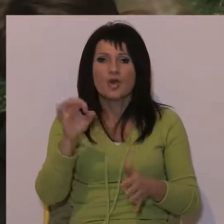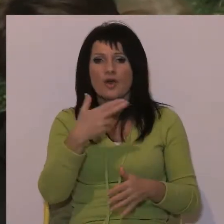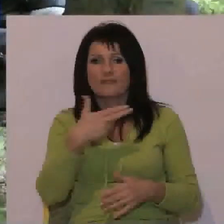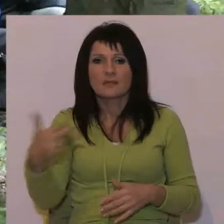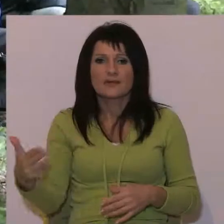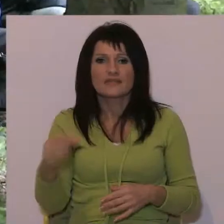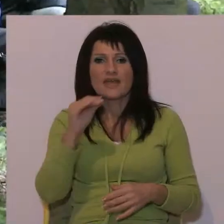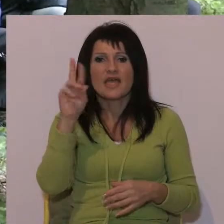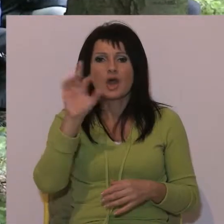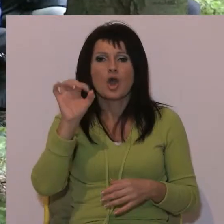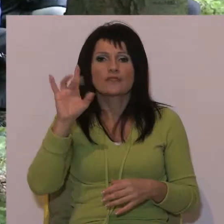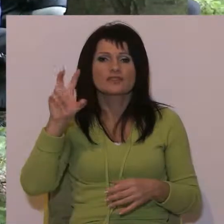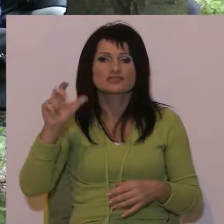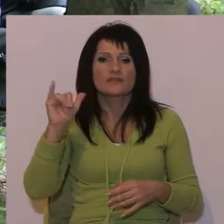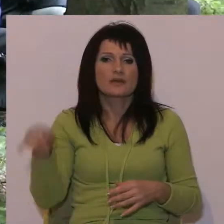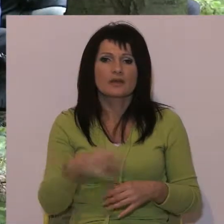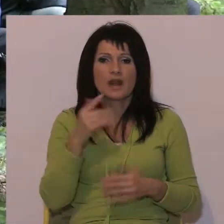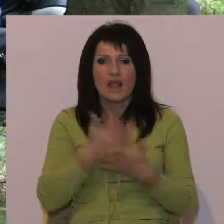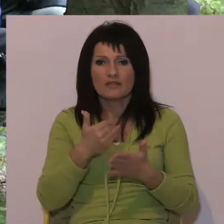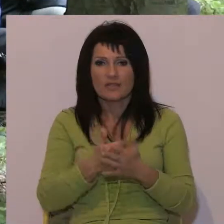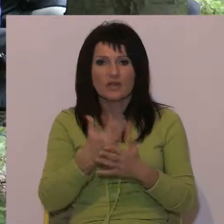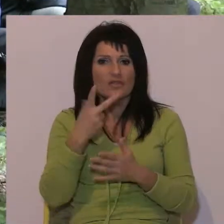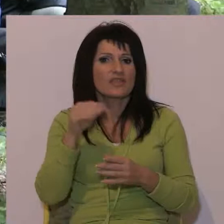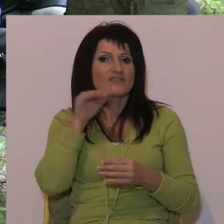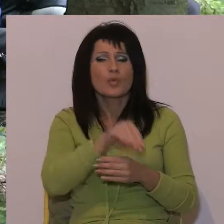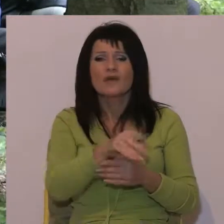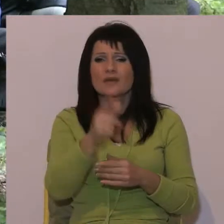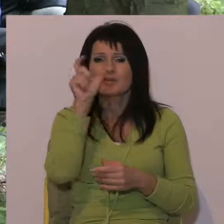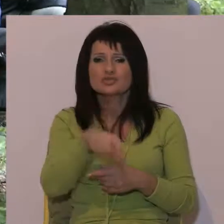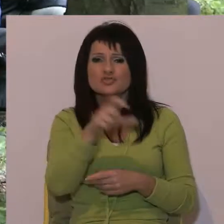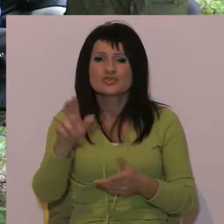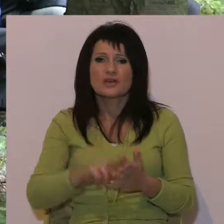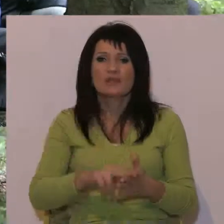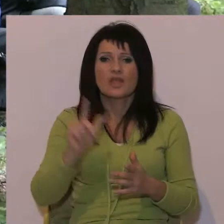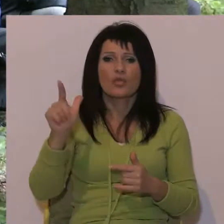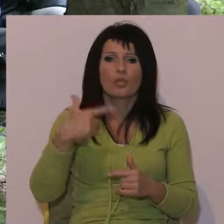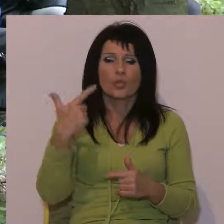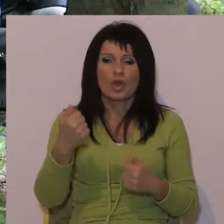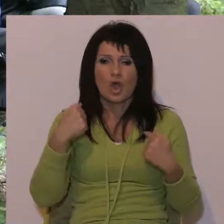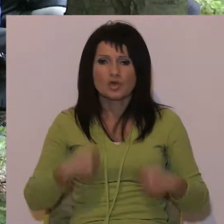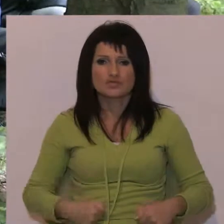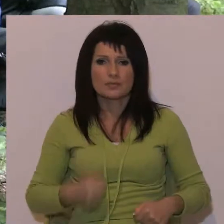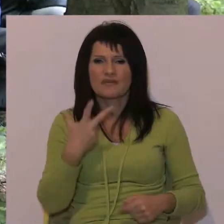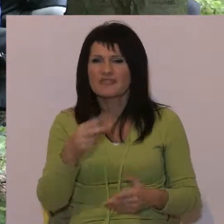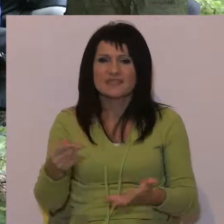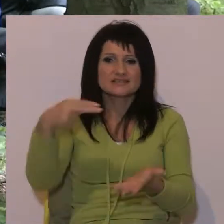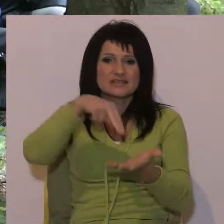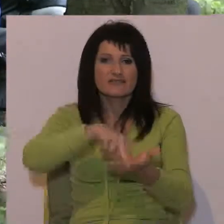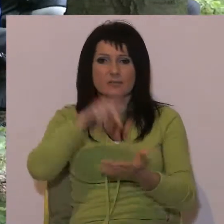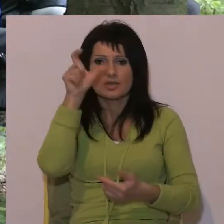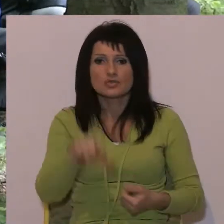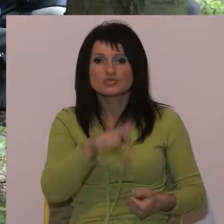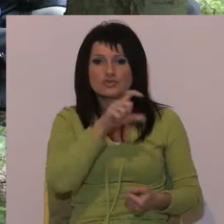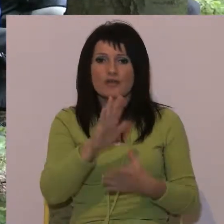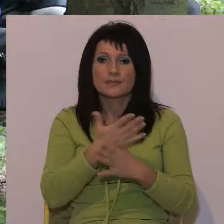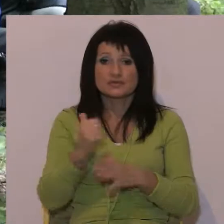tematyce erotycznej. Dlatego też nie wkładajmy krzyża na drugiej osobie. Nie stawiajmy krzyża